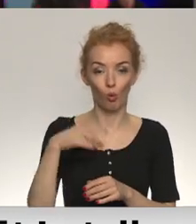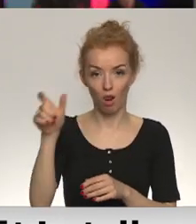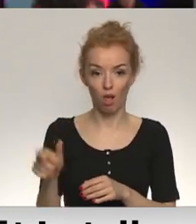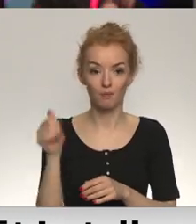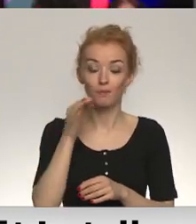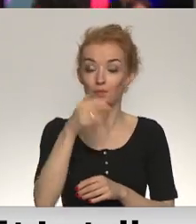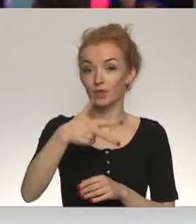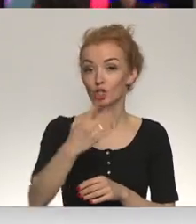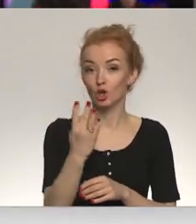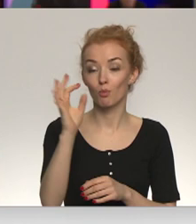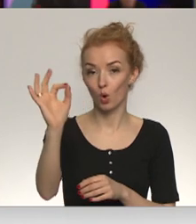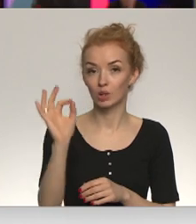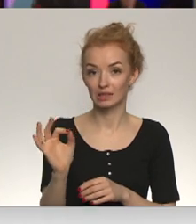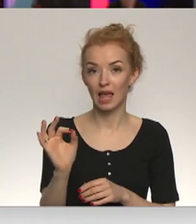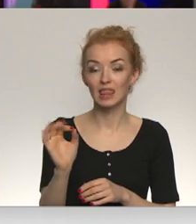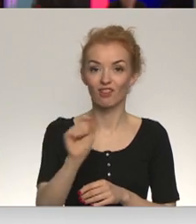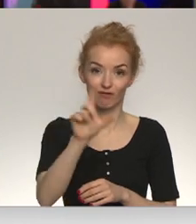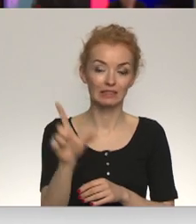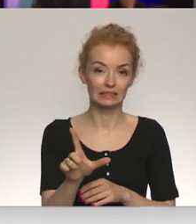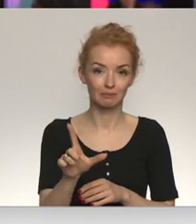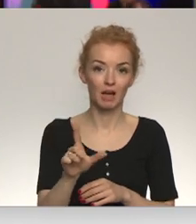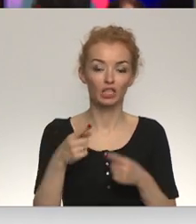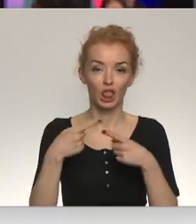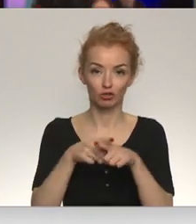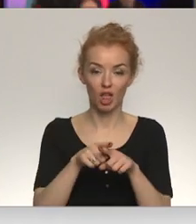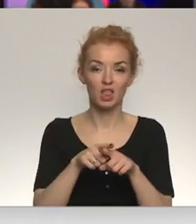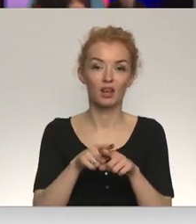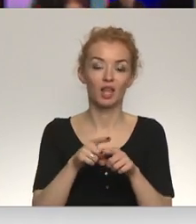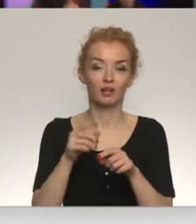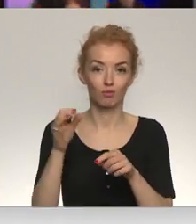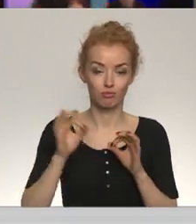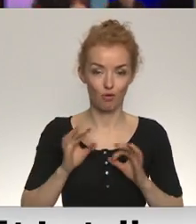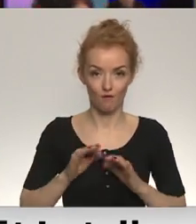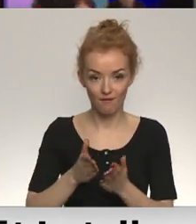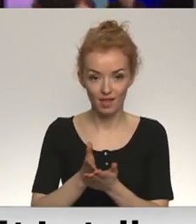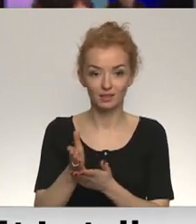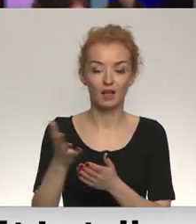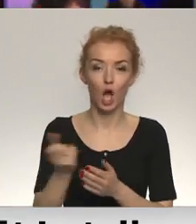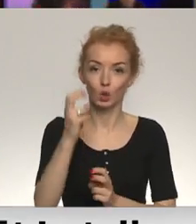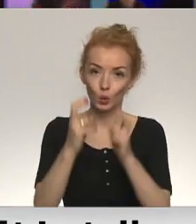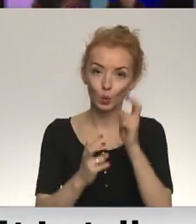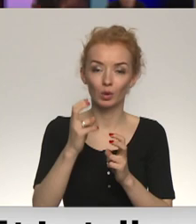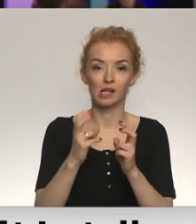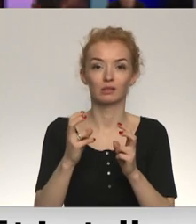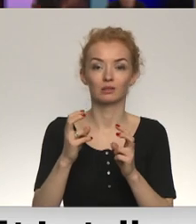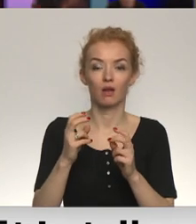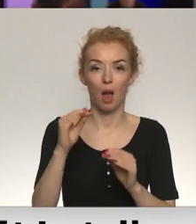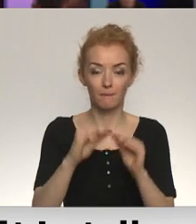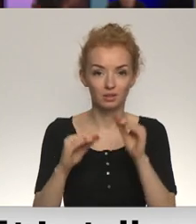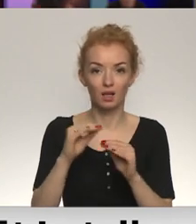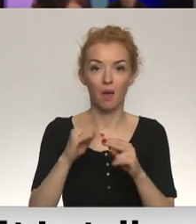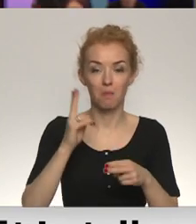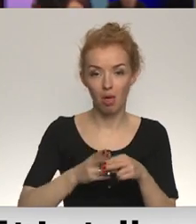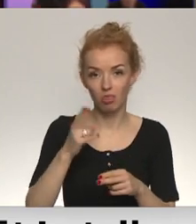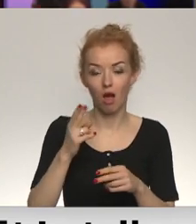Nu, 34% vismaz ir inženieru tehniskās profesijas, kas ir ar rūpniecisko ar apstrādi saistītas ar